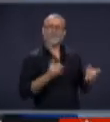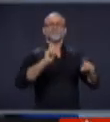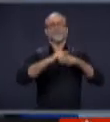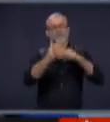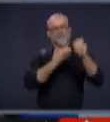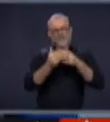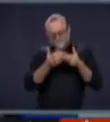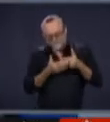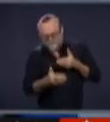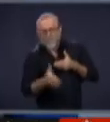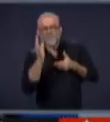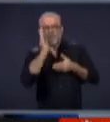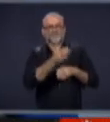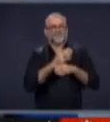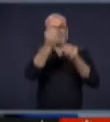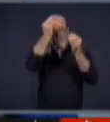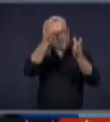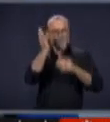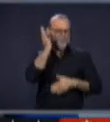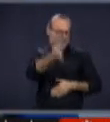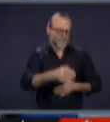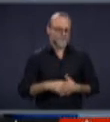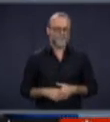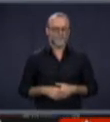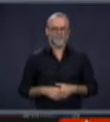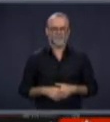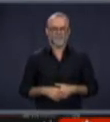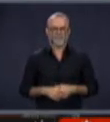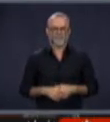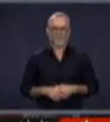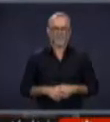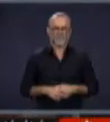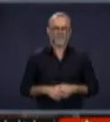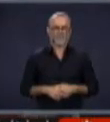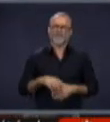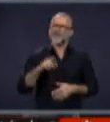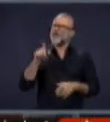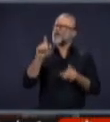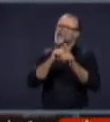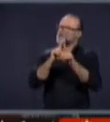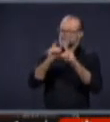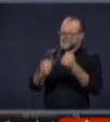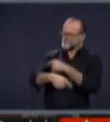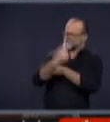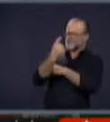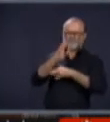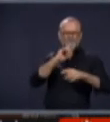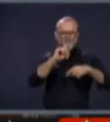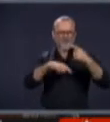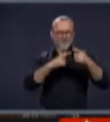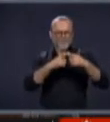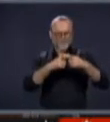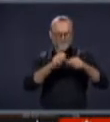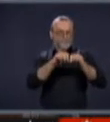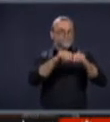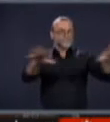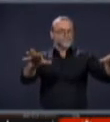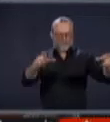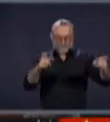pour votre famille. Dans les prochains jours, nous pourrons vous présenter cela. Vous avez fait allusion